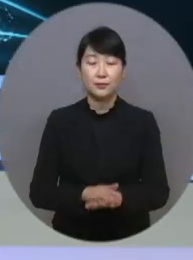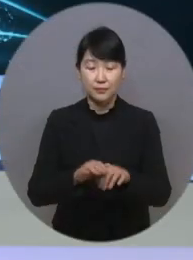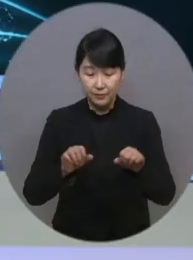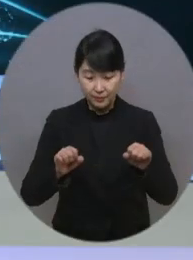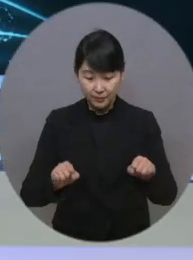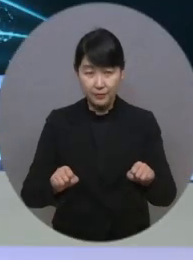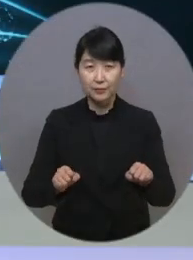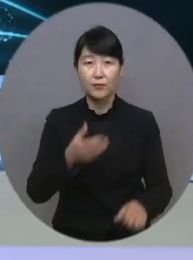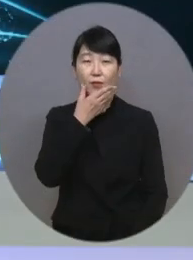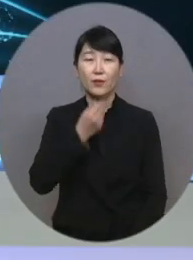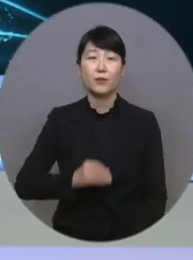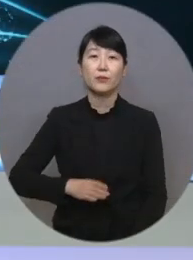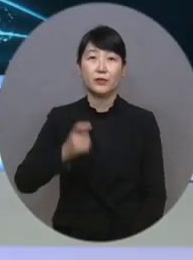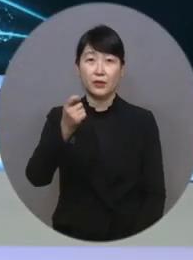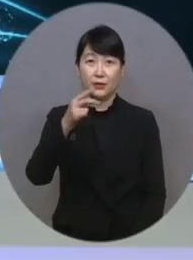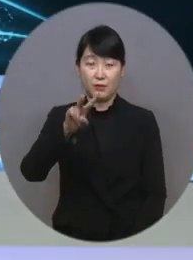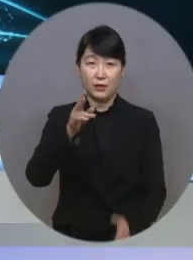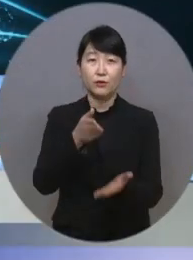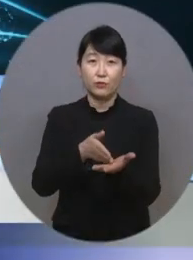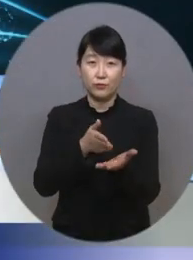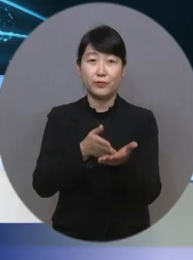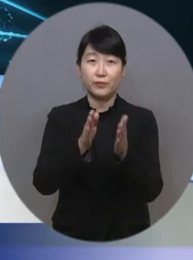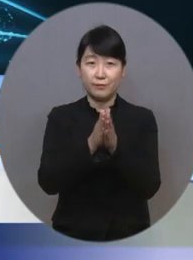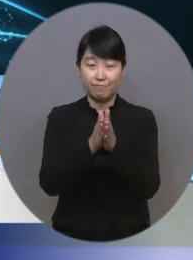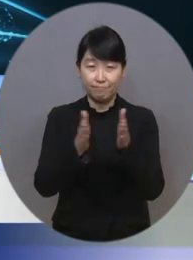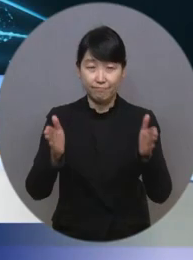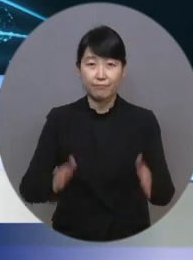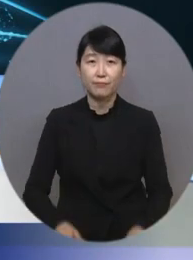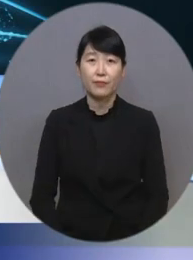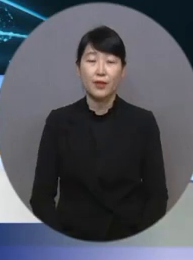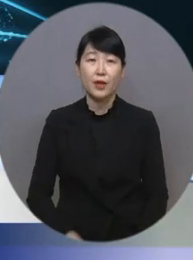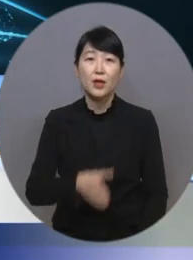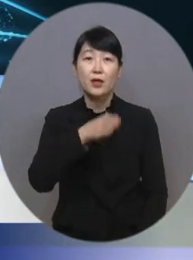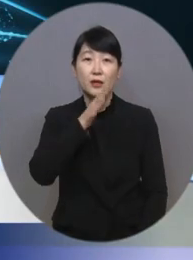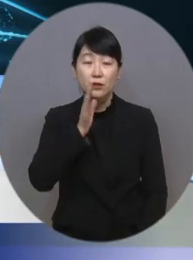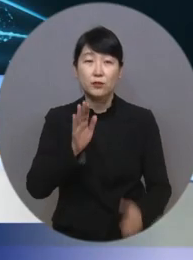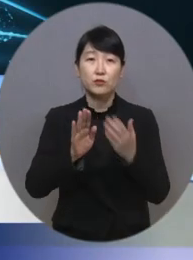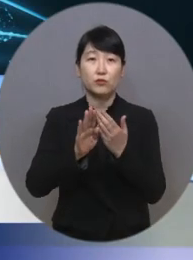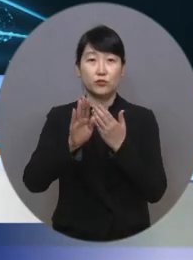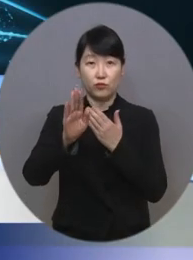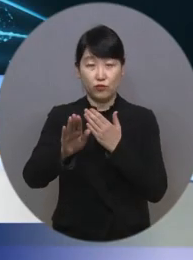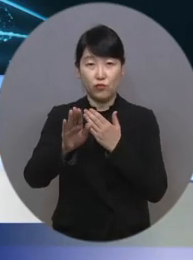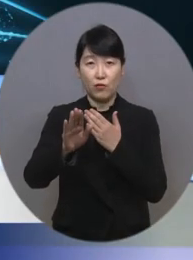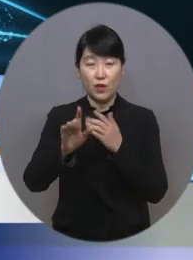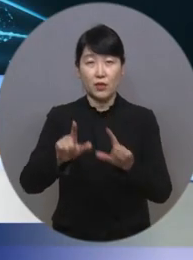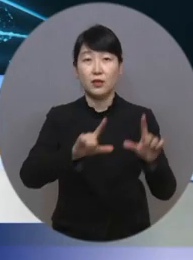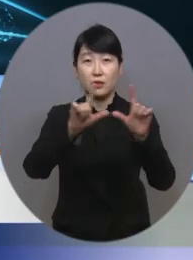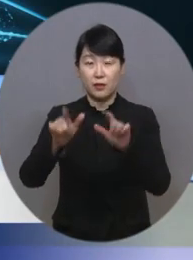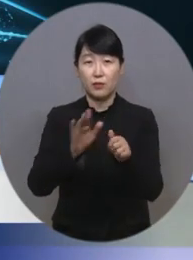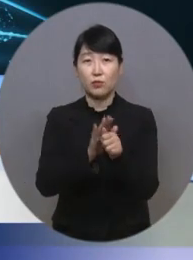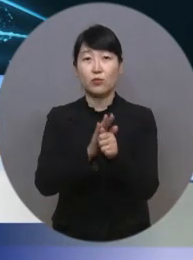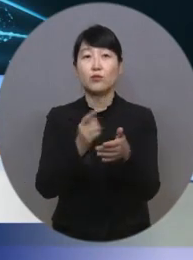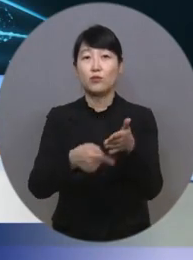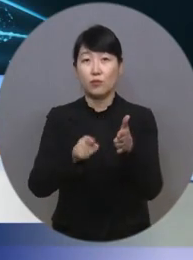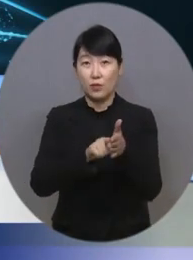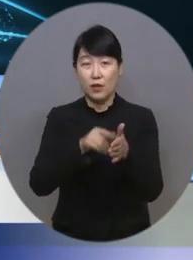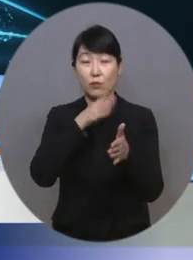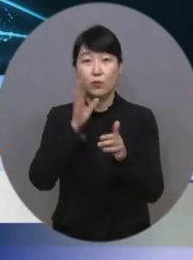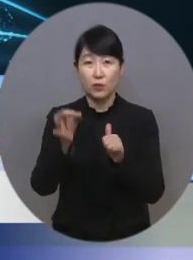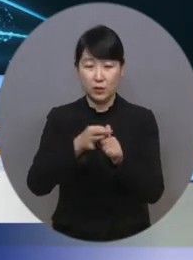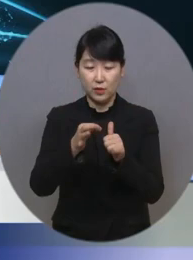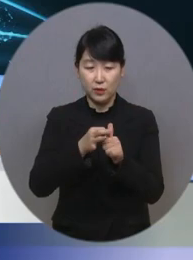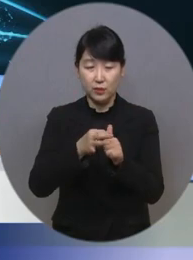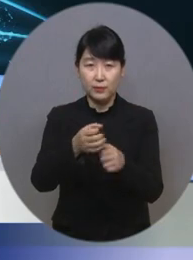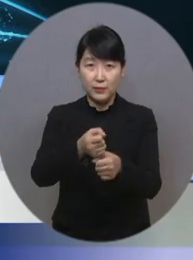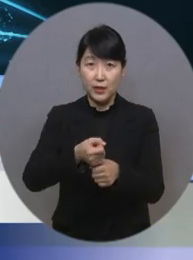여러분 안녕하십니까? 복지TV 뉴스입니다. 안정적인 노후를 보장받을 수 있는 제도 노령연금은 조기 수령을 하게 될